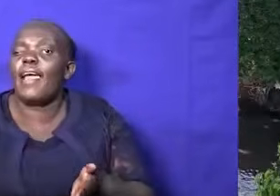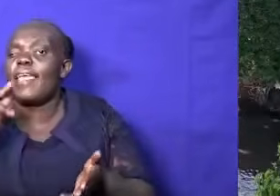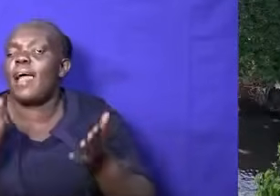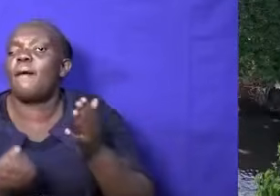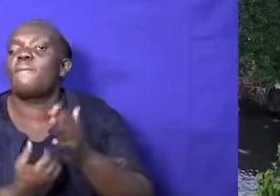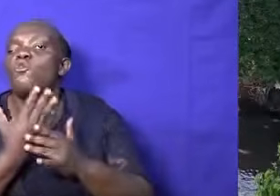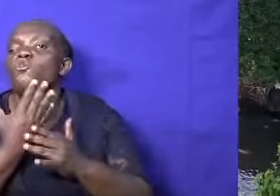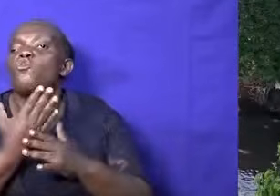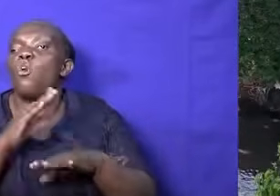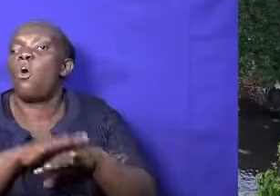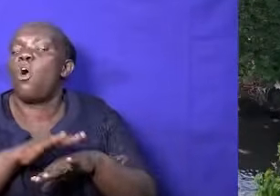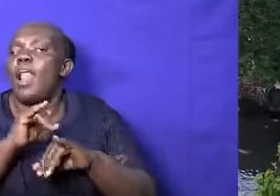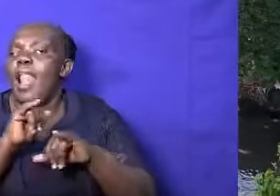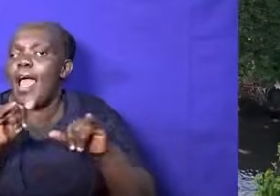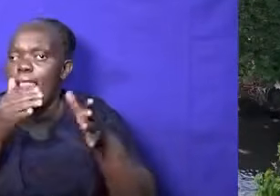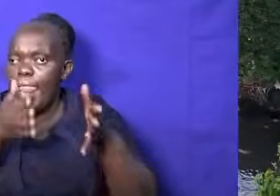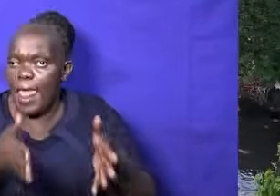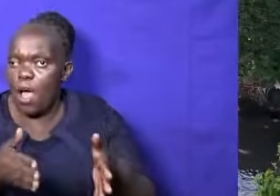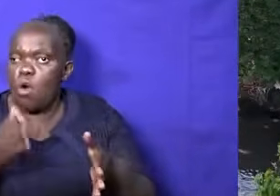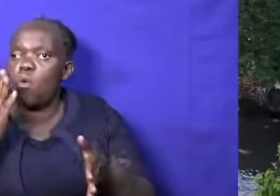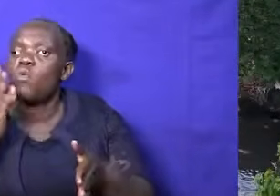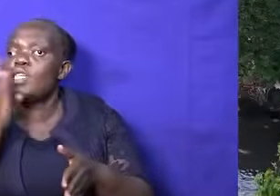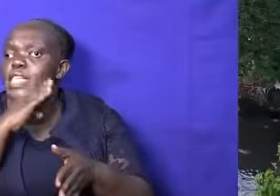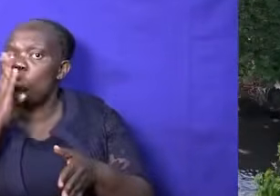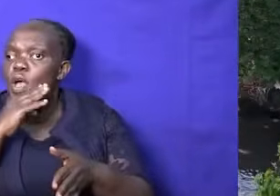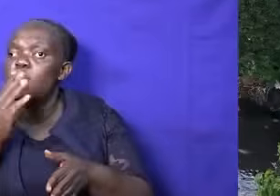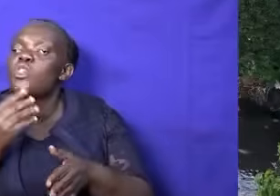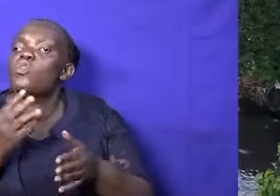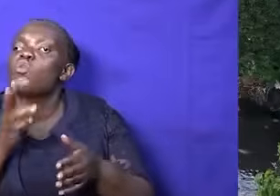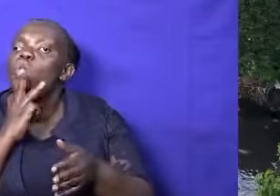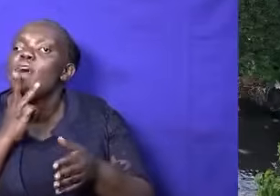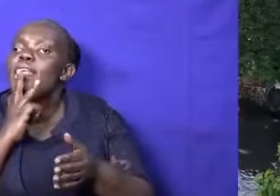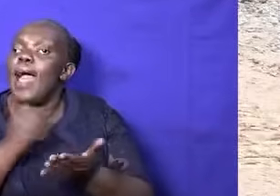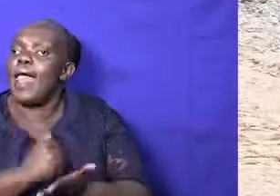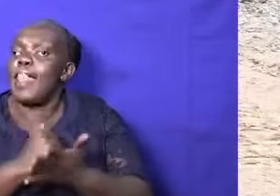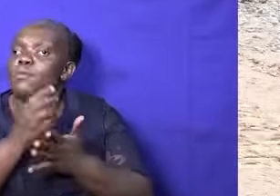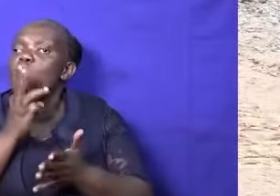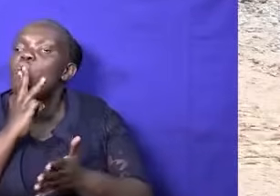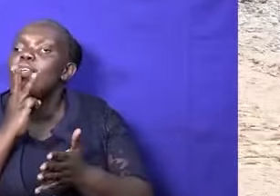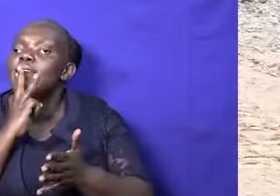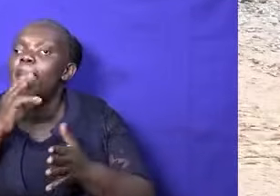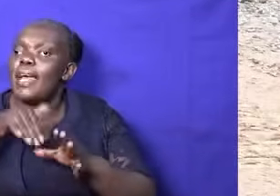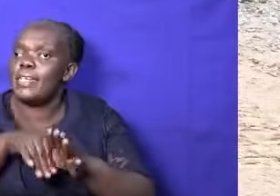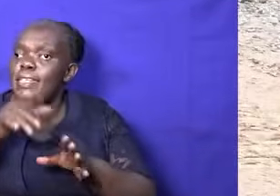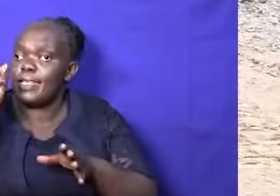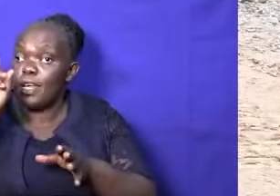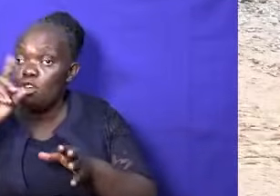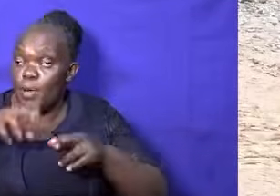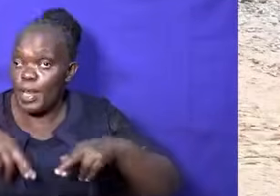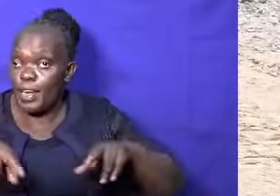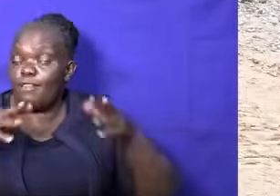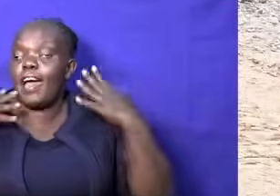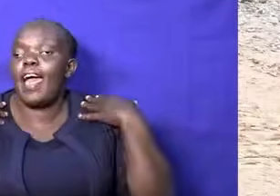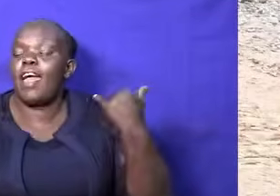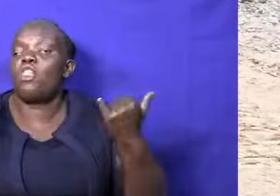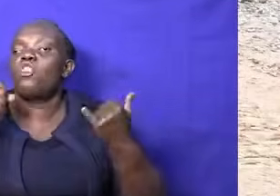Kenya imezindua mtandao wa kisasa wa maji taka kusaidia usafi wa mto Nairobi na afya ya umma.